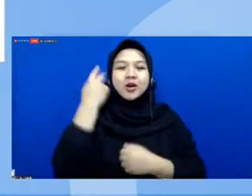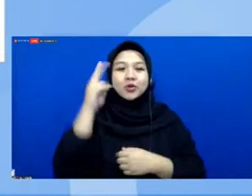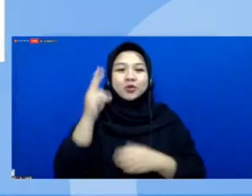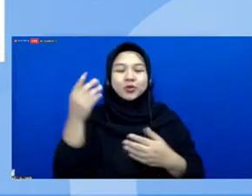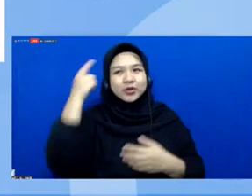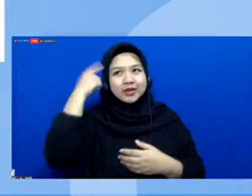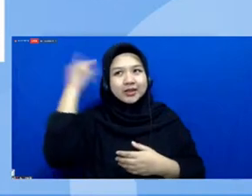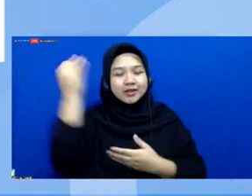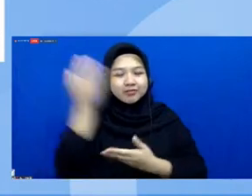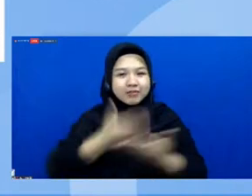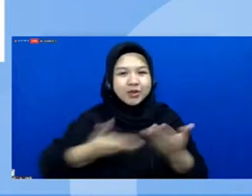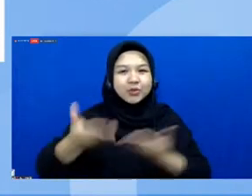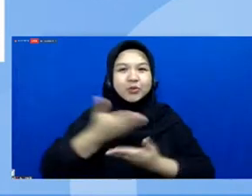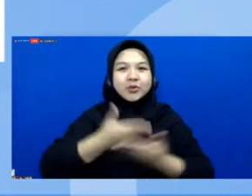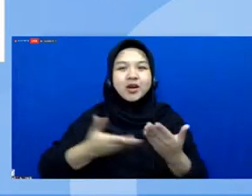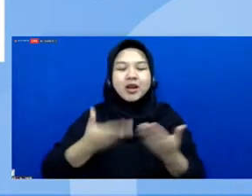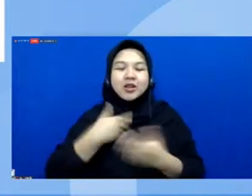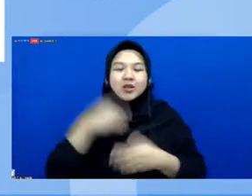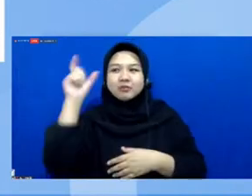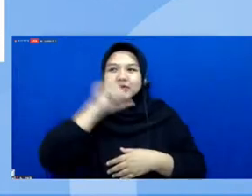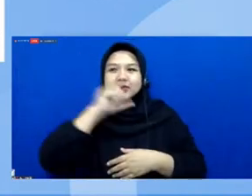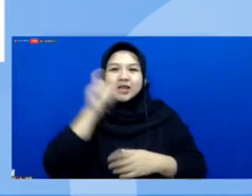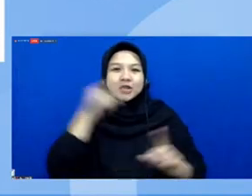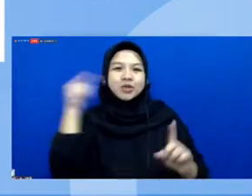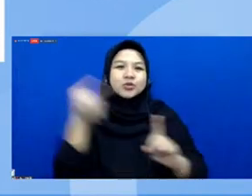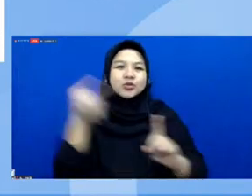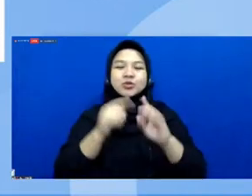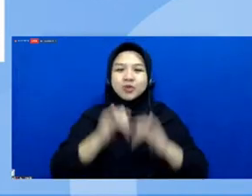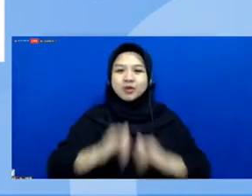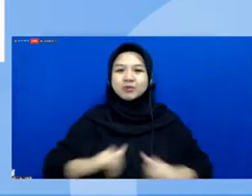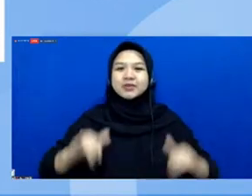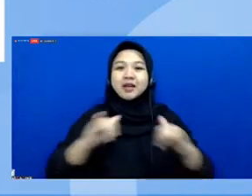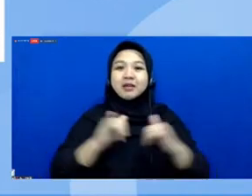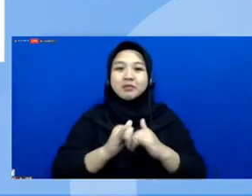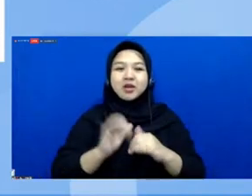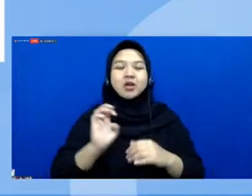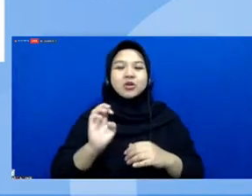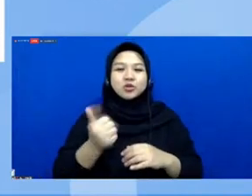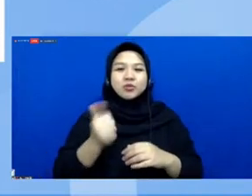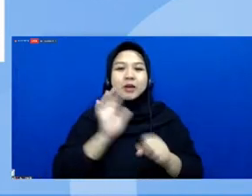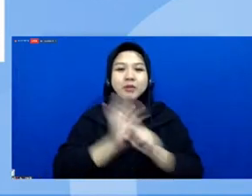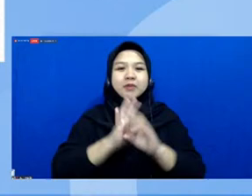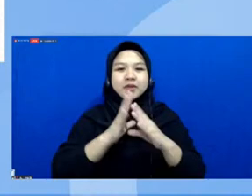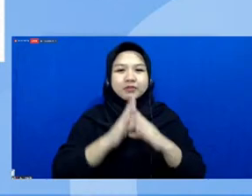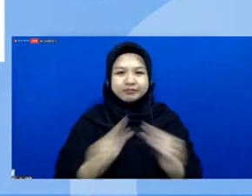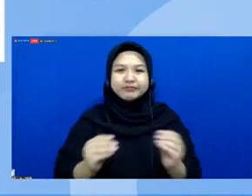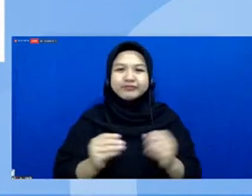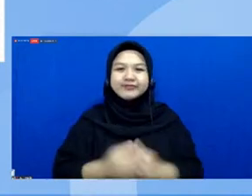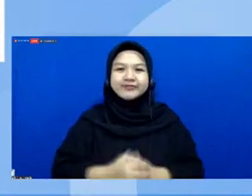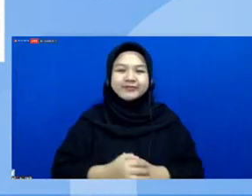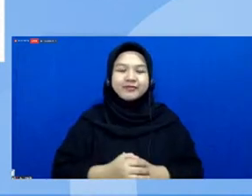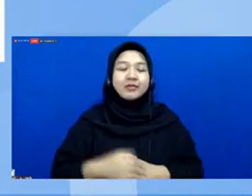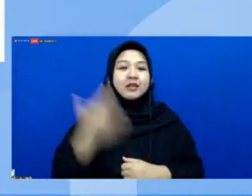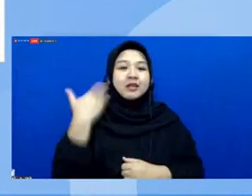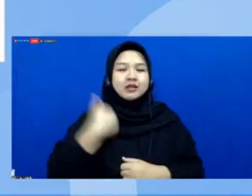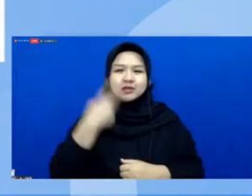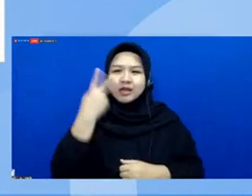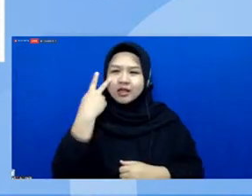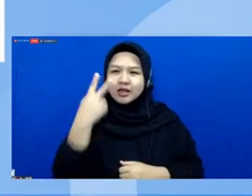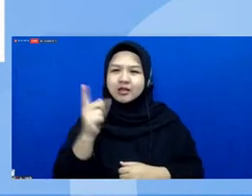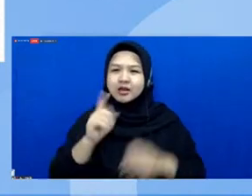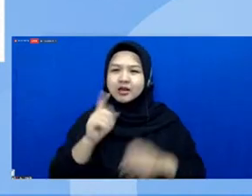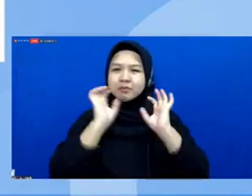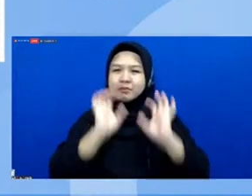ide, perjuangan untuk mencari suatu tujuan bersama agar keluar dari pandemi COVID-19. Dan tadi saya juga lihat sudah banyak